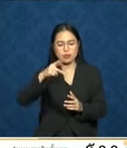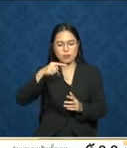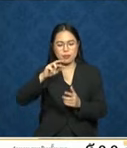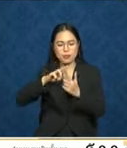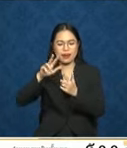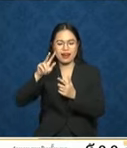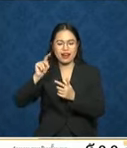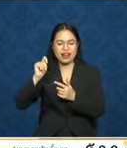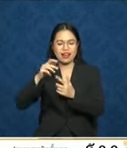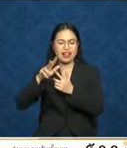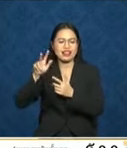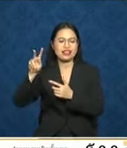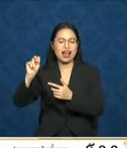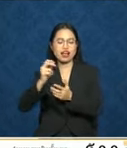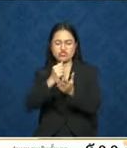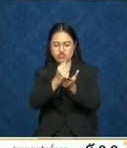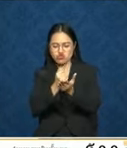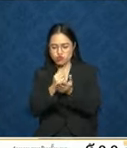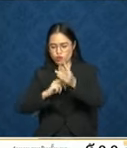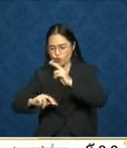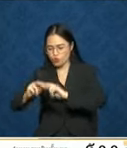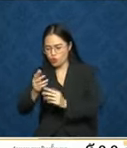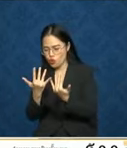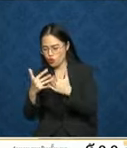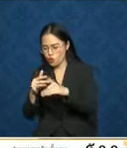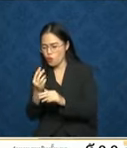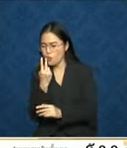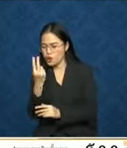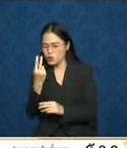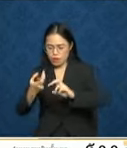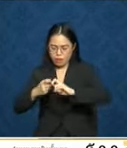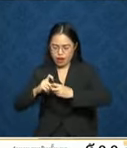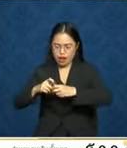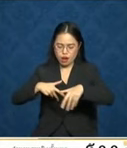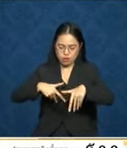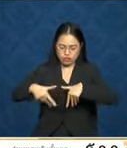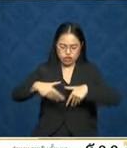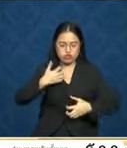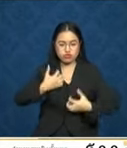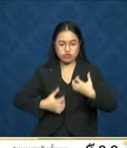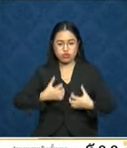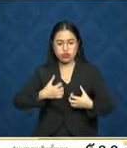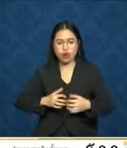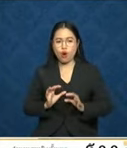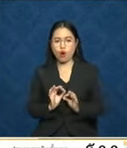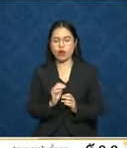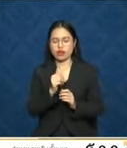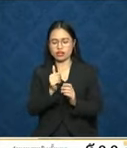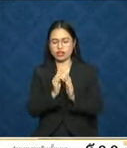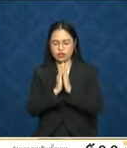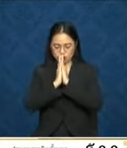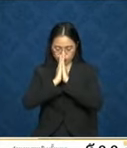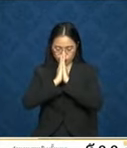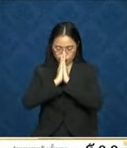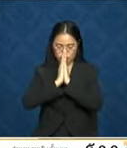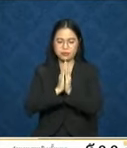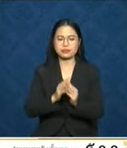15ลงพื้นที่สำรวจความเดือดร้อนของพี่น้องประชาชนด้วยดีครับขอขอบคุณกับท่านประธาน